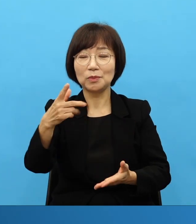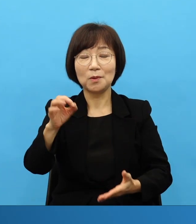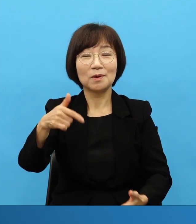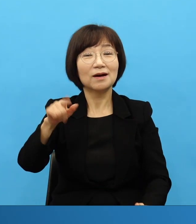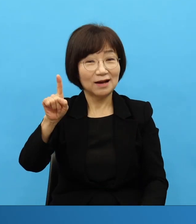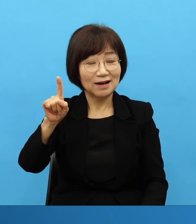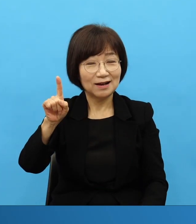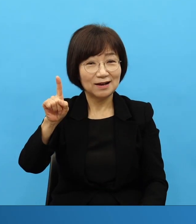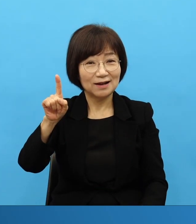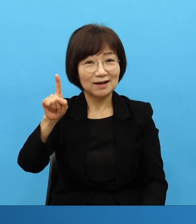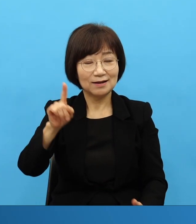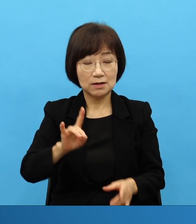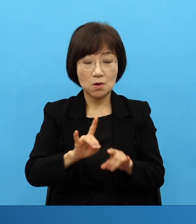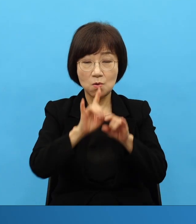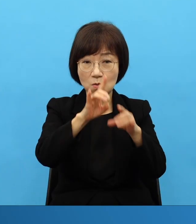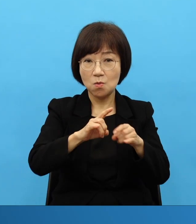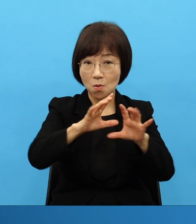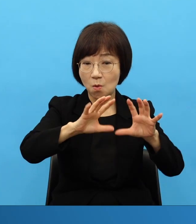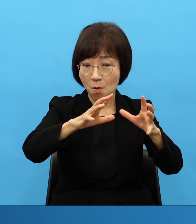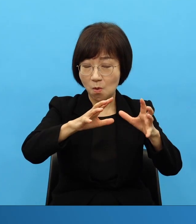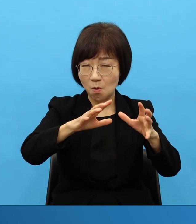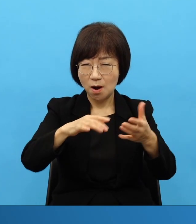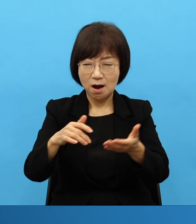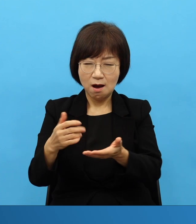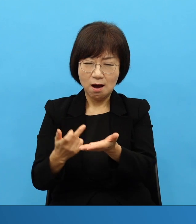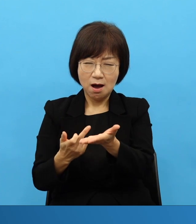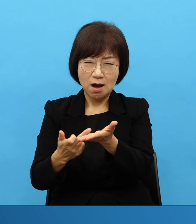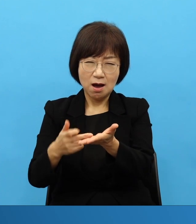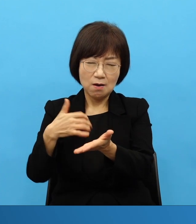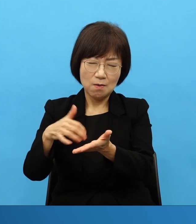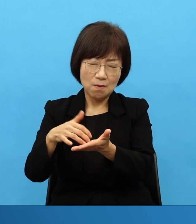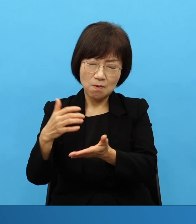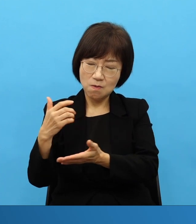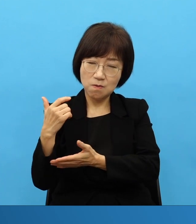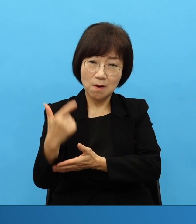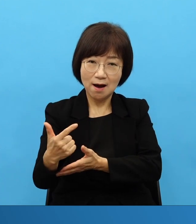오세아니아는 호주 대륙과 수천 개의 섬으로 이루어져 있어.